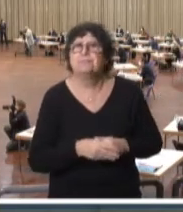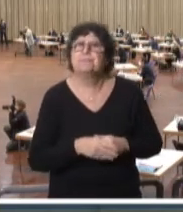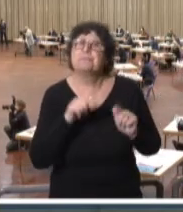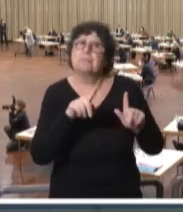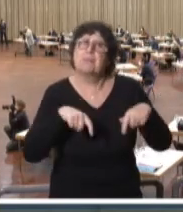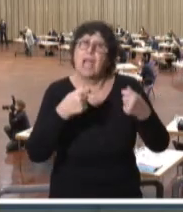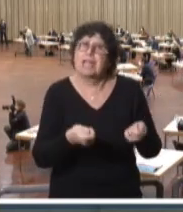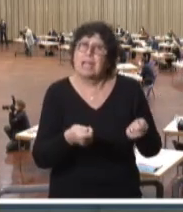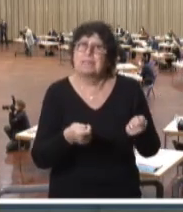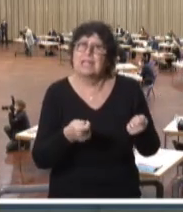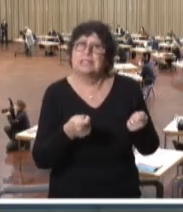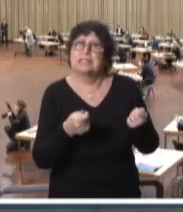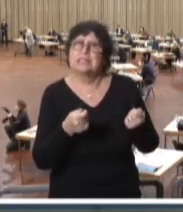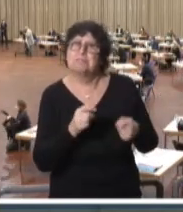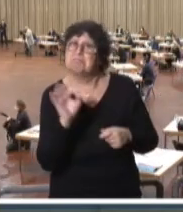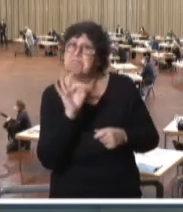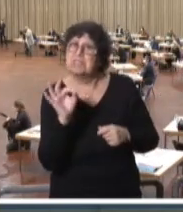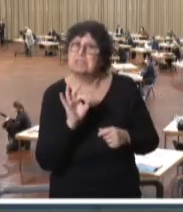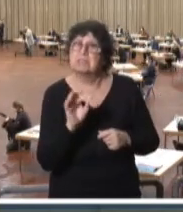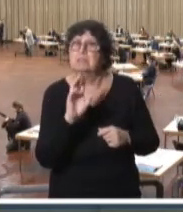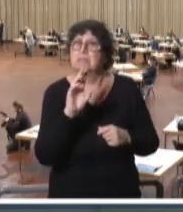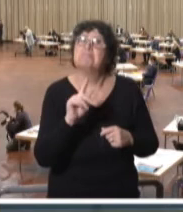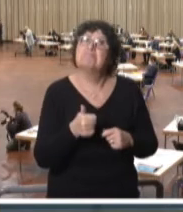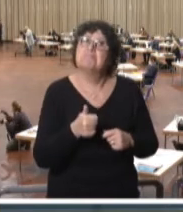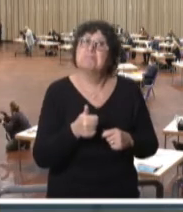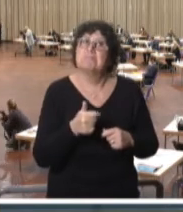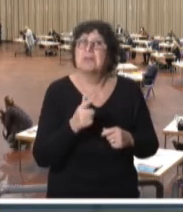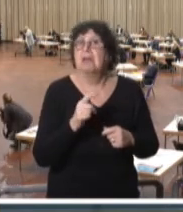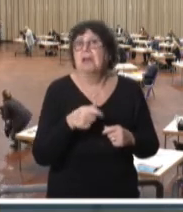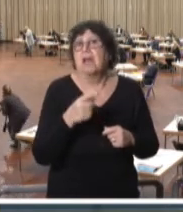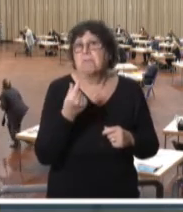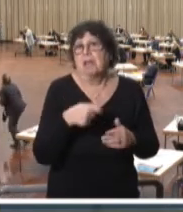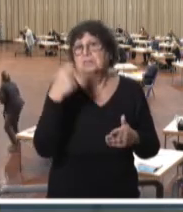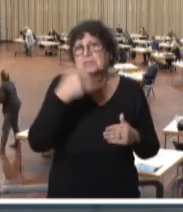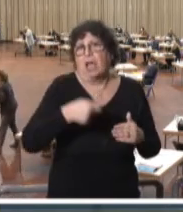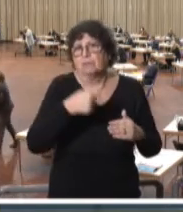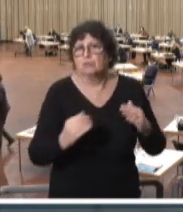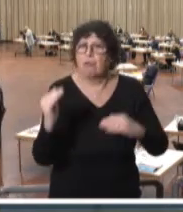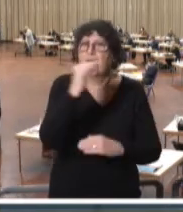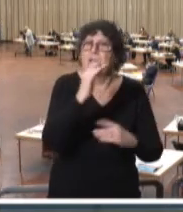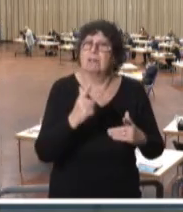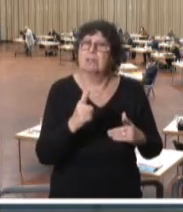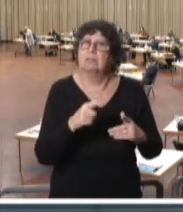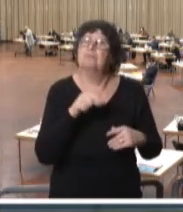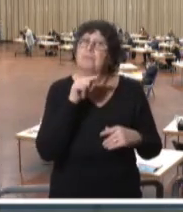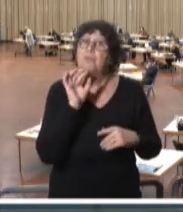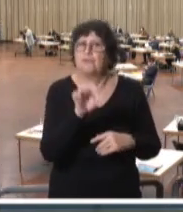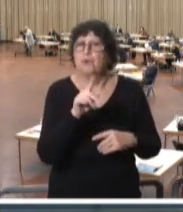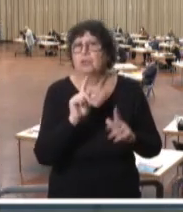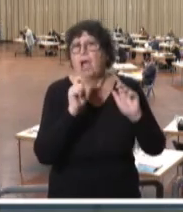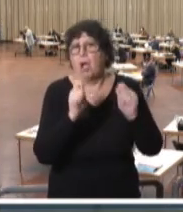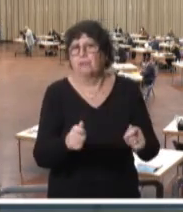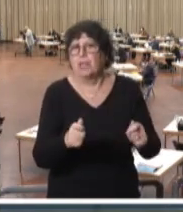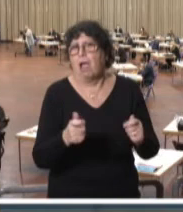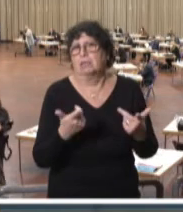Das Ergebnis wird sein, eine Verteuerung der zu vergebenden Arbeiten.